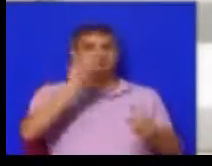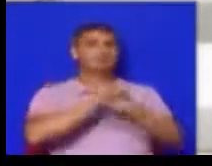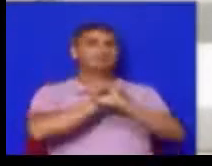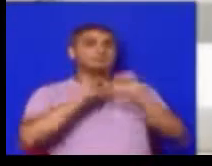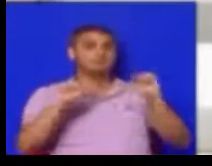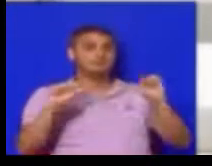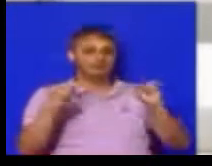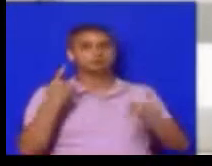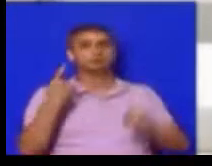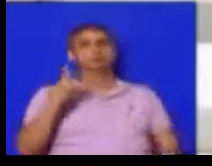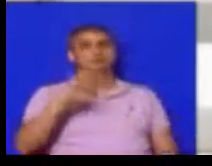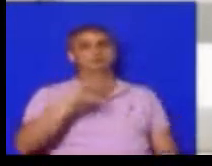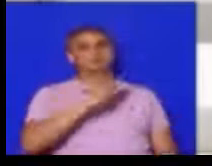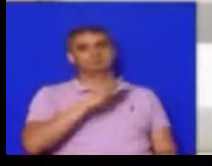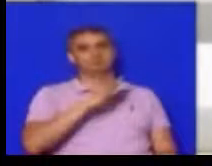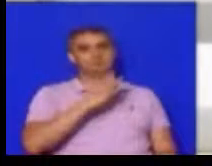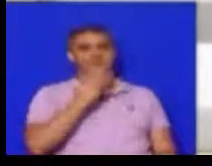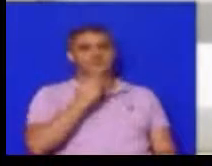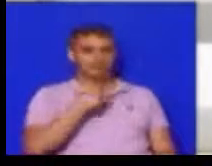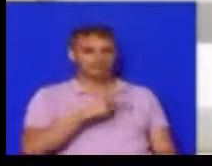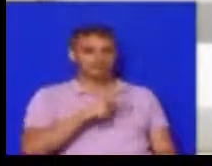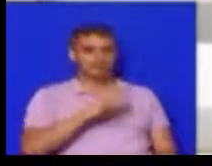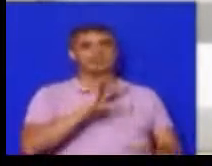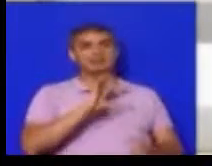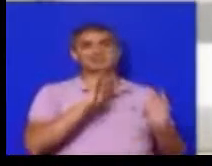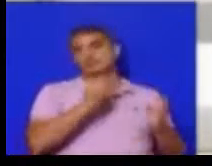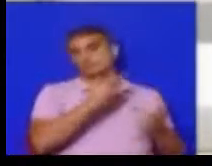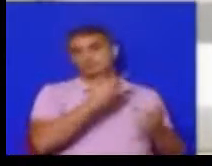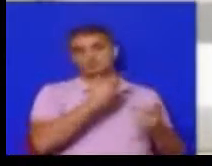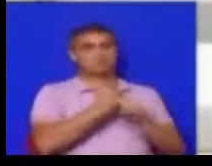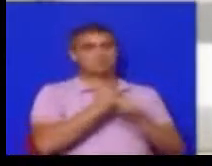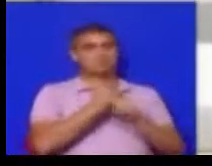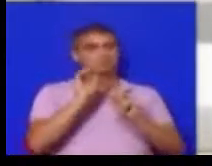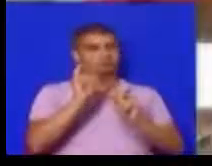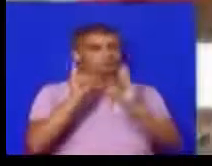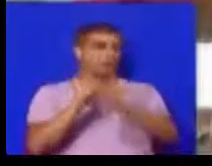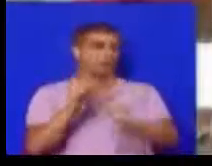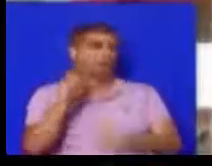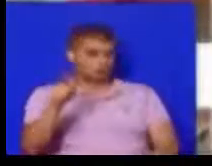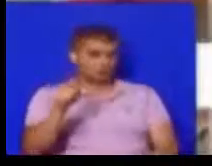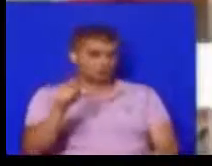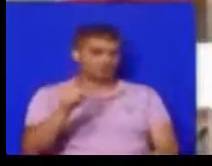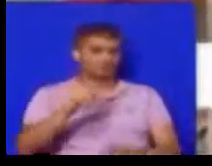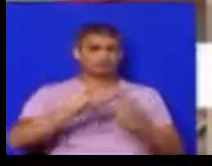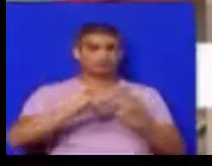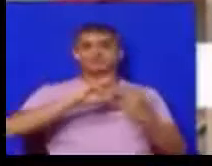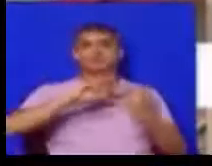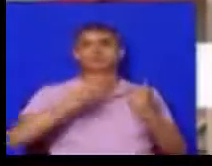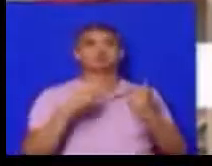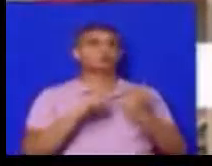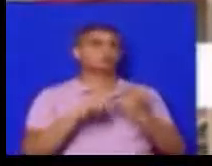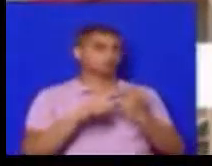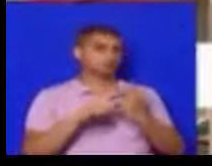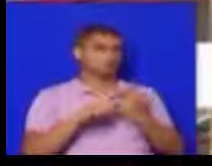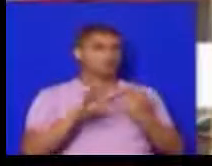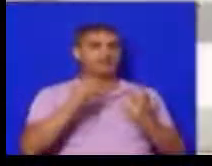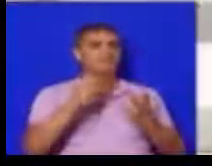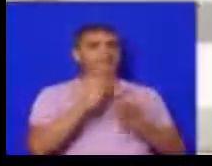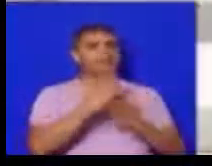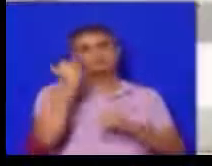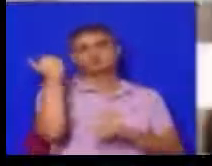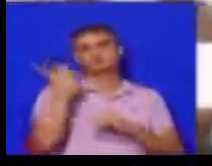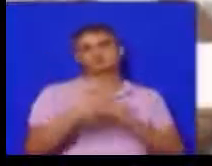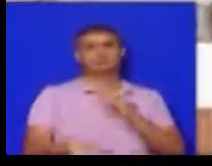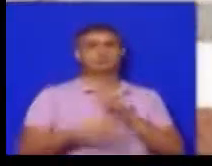גרעינית יותר מסוכנת לישראל מאשר פעולה לעצור את זה. הדיון השלישי הוא האם מיצינו